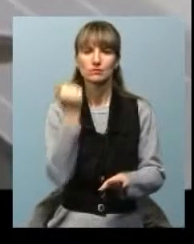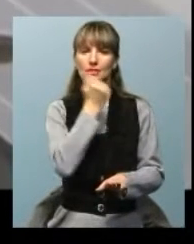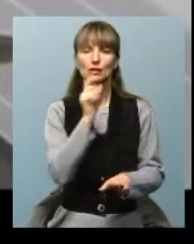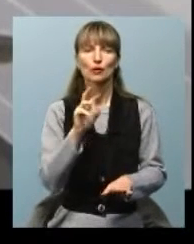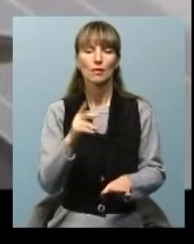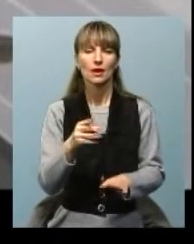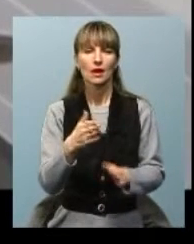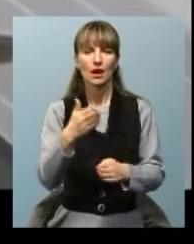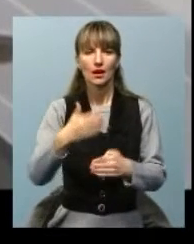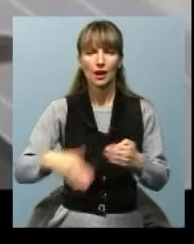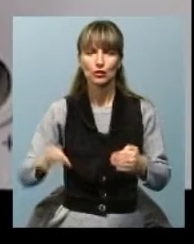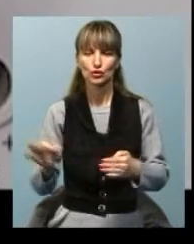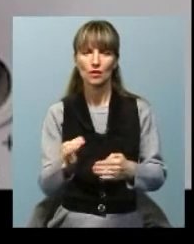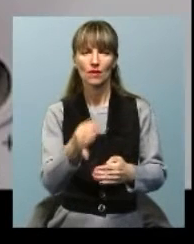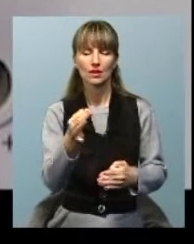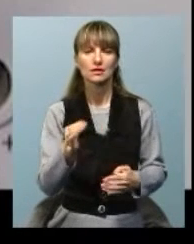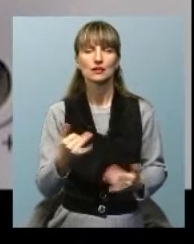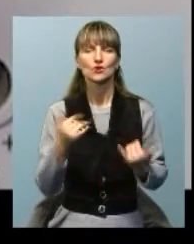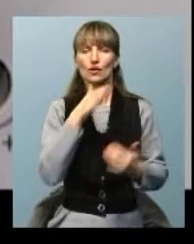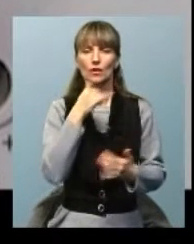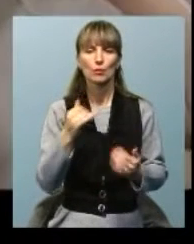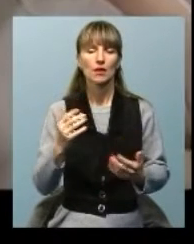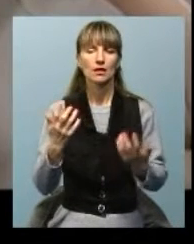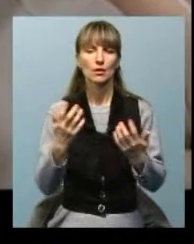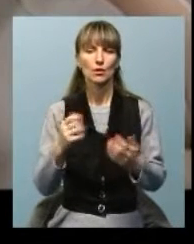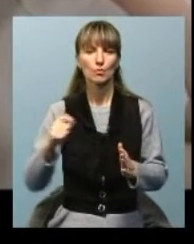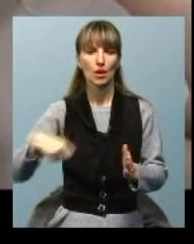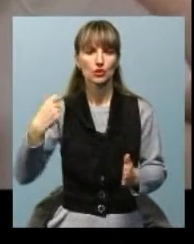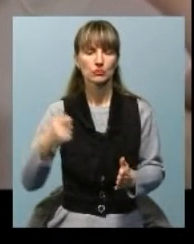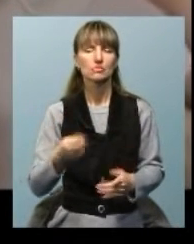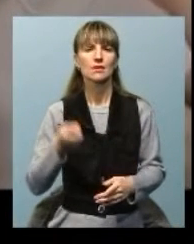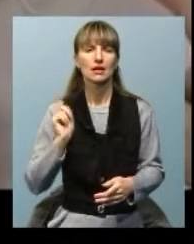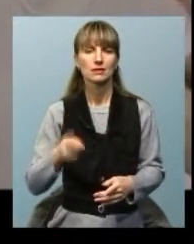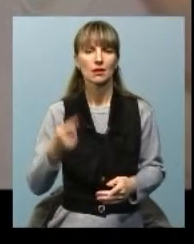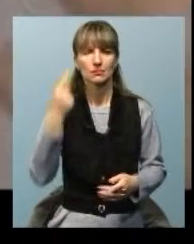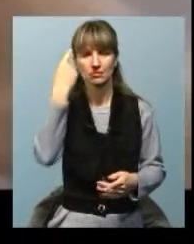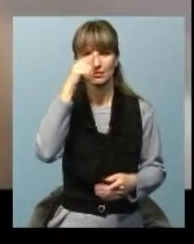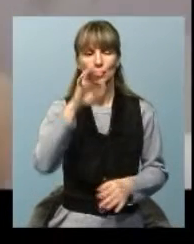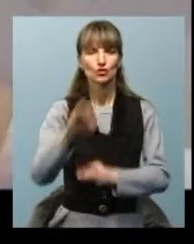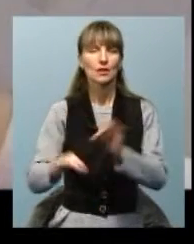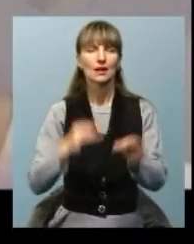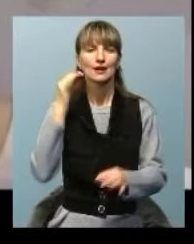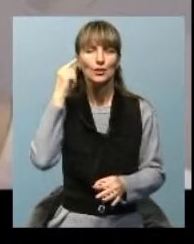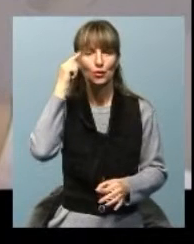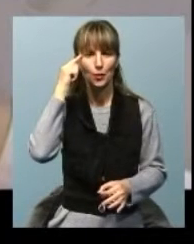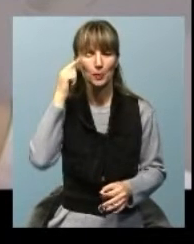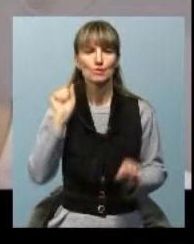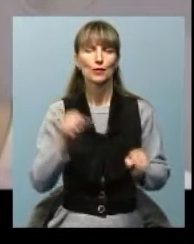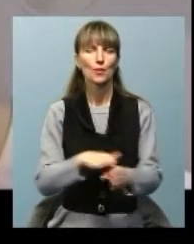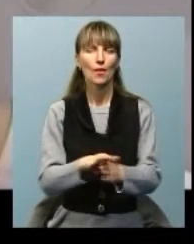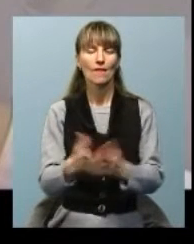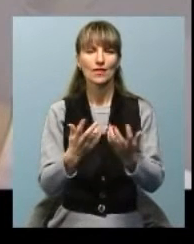краї зшивалися між собою. Сучасні швейні машини являють собою справжні витвори інженерної думки і можуть бути майже